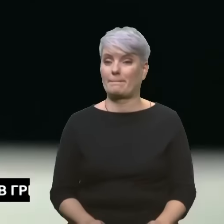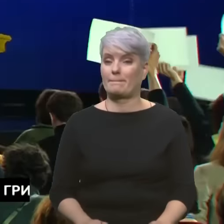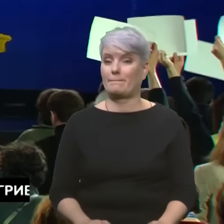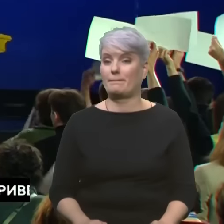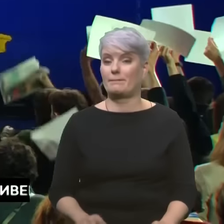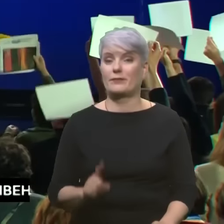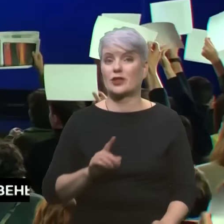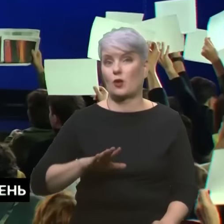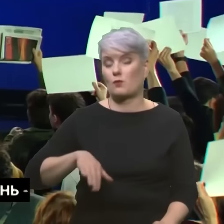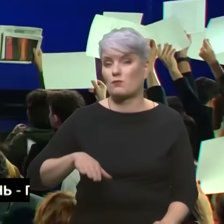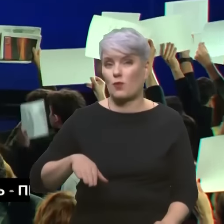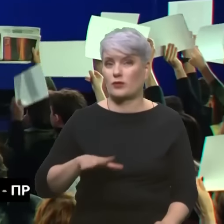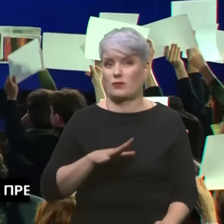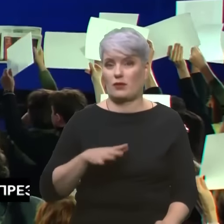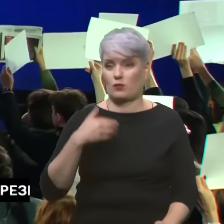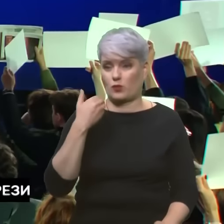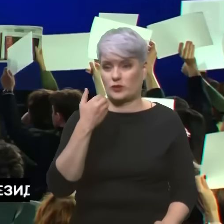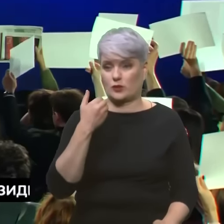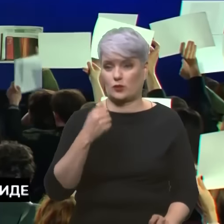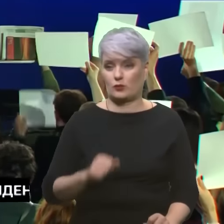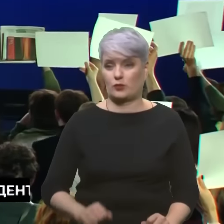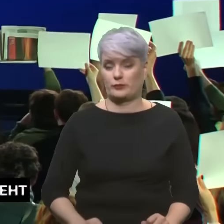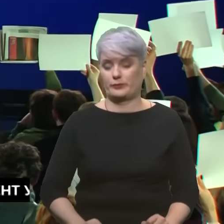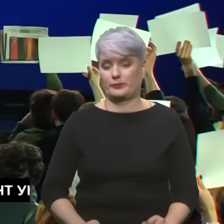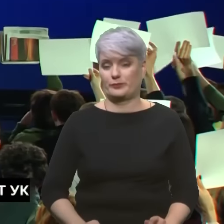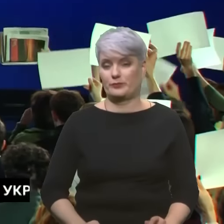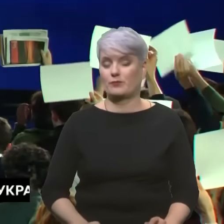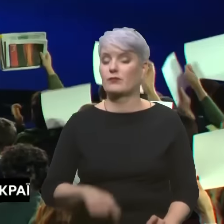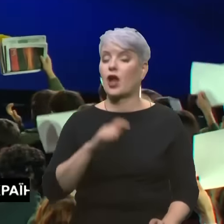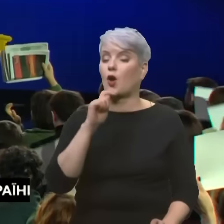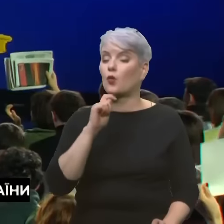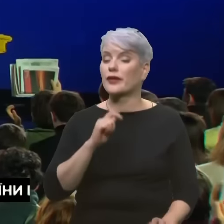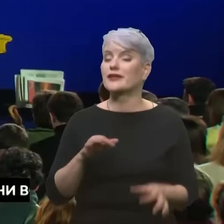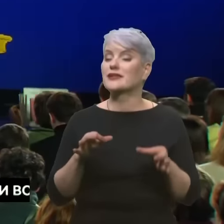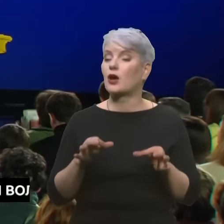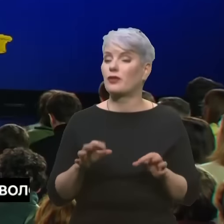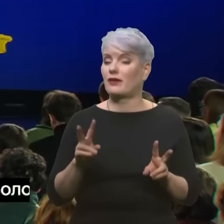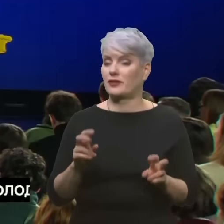Ну, щоб потім, принаймні, не було соромно. Будь ласка, українська правда ось тут попереду.